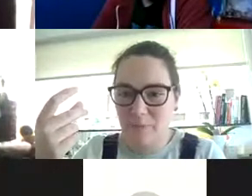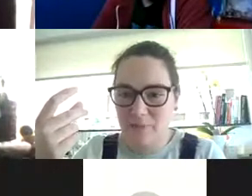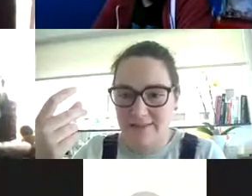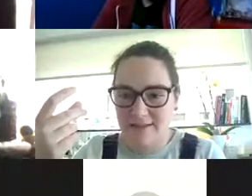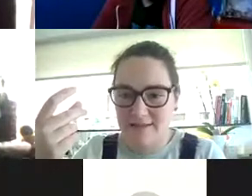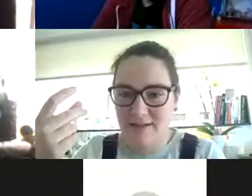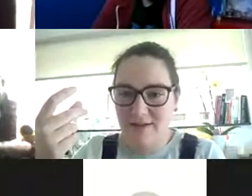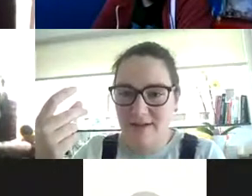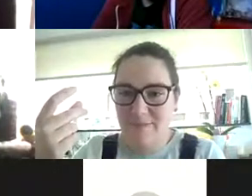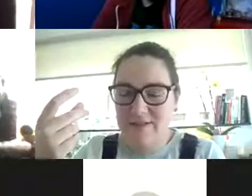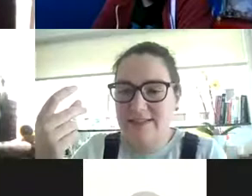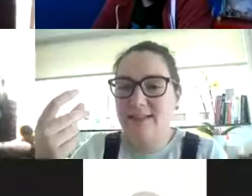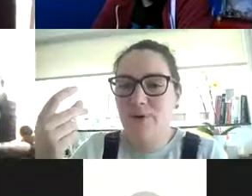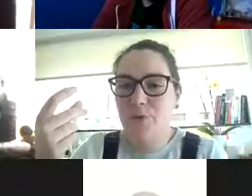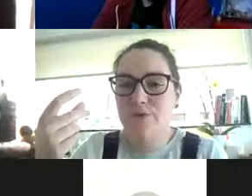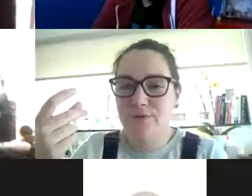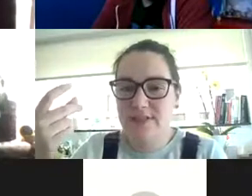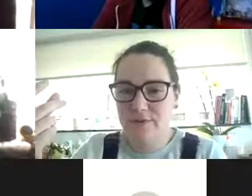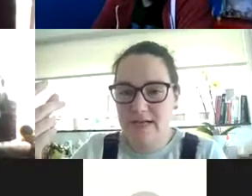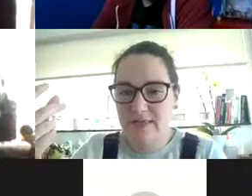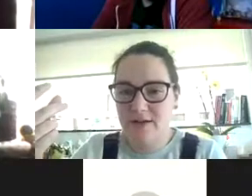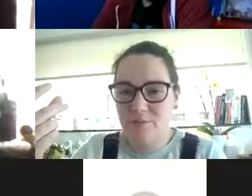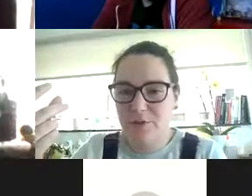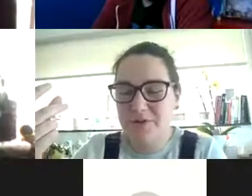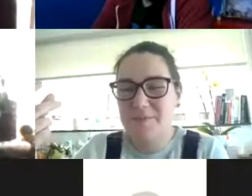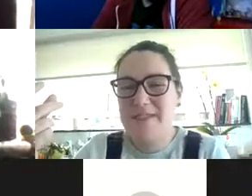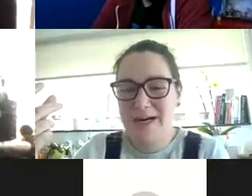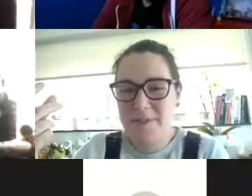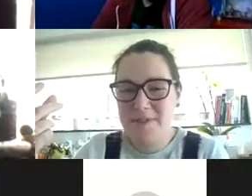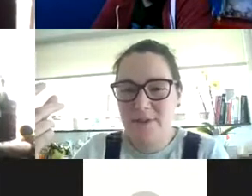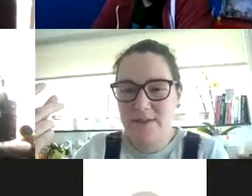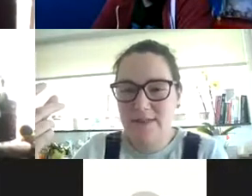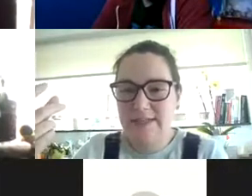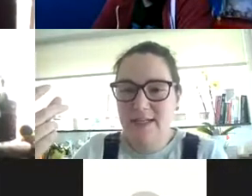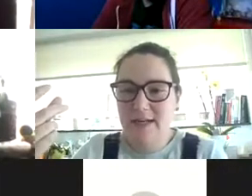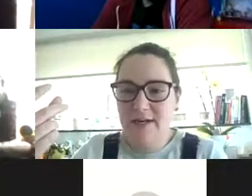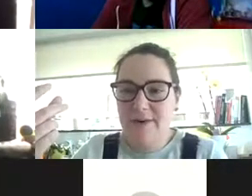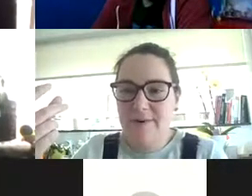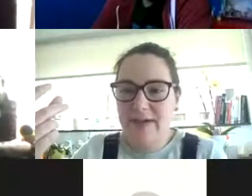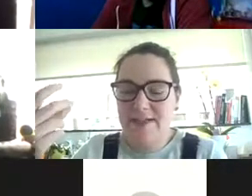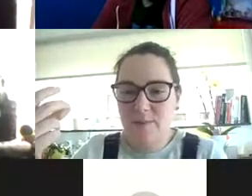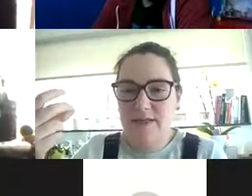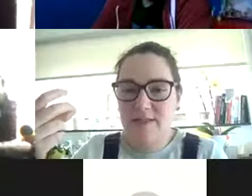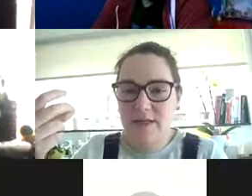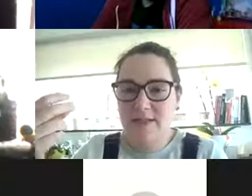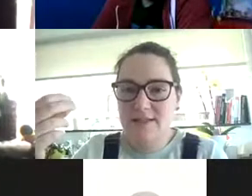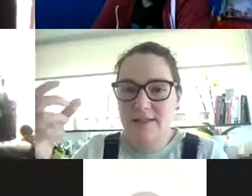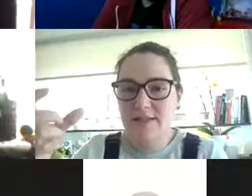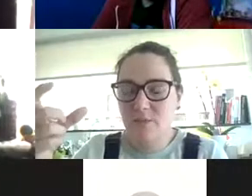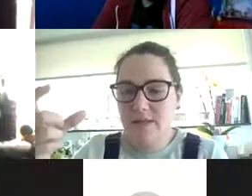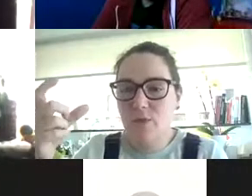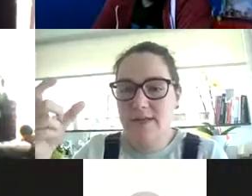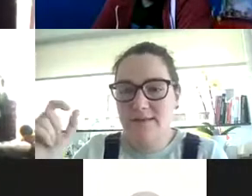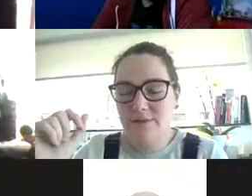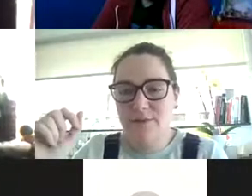niet dat dat prettig is. Dus ik denk dat dat ook het voordeel is voor hen dat ik kan benoemen. Dus misschien helpt dat wel wat. En het tweede is dat